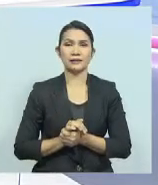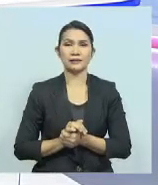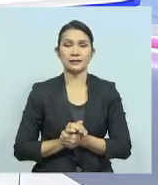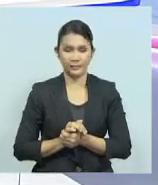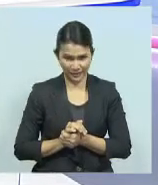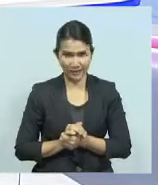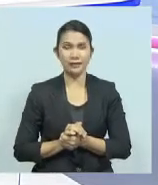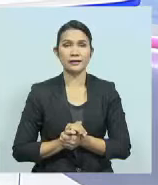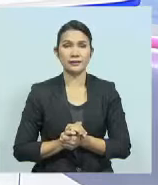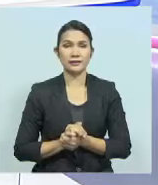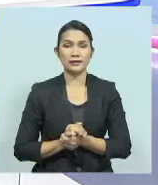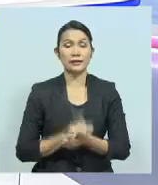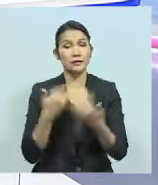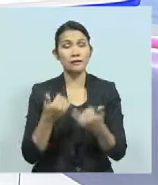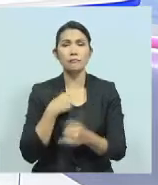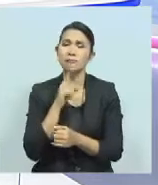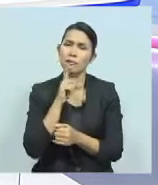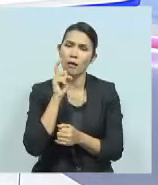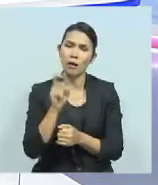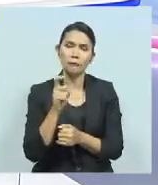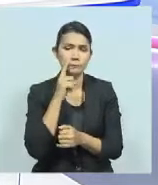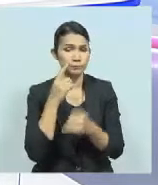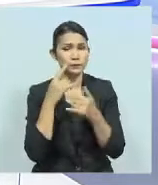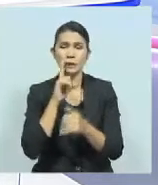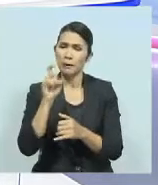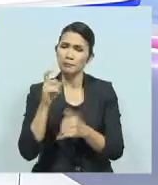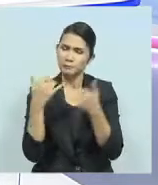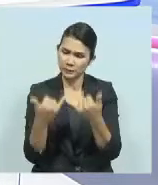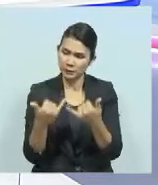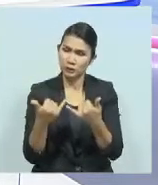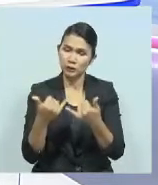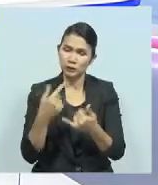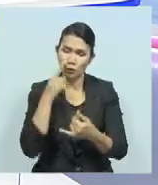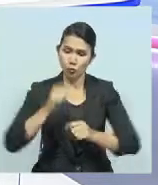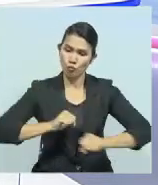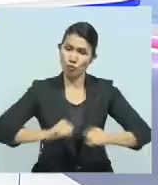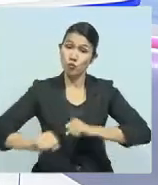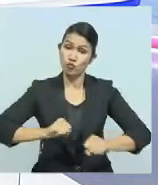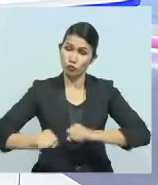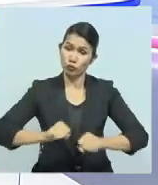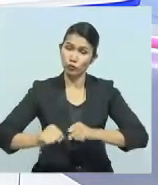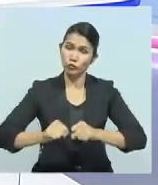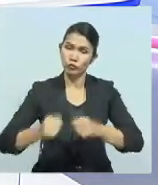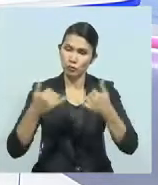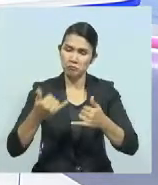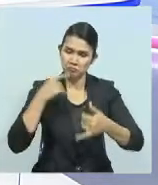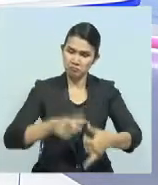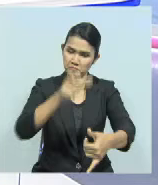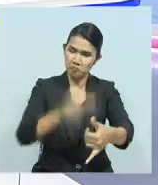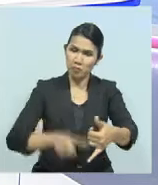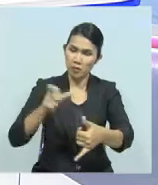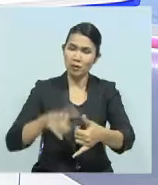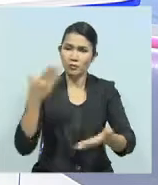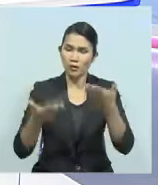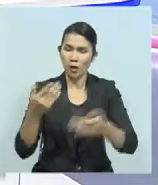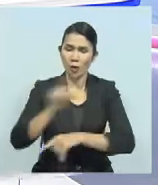สวัสดีครับ ค่ะคุณหมอคะอย่างปัจจุบันเนี่ยค่ะอยากรู้ว่ามุมมองของวัยรุ่นเนี่ยค่ะที่เขามีพฤติกรรมหรือว่